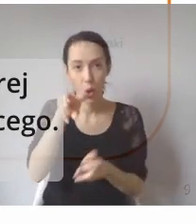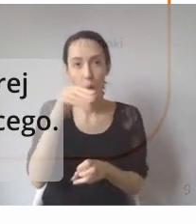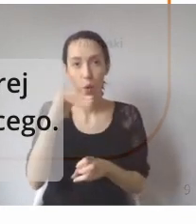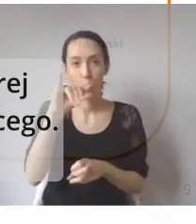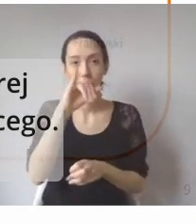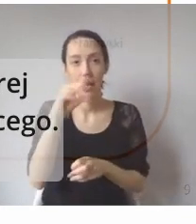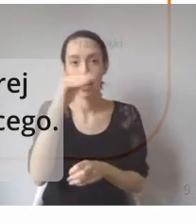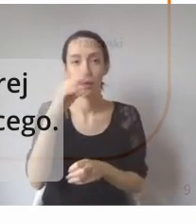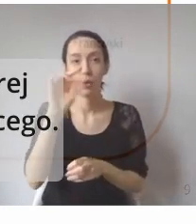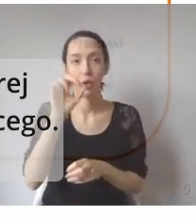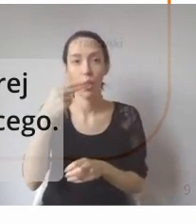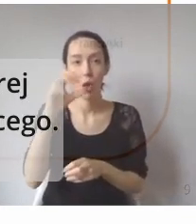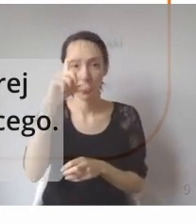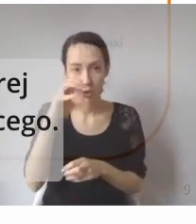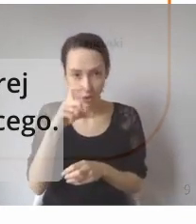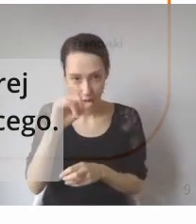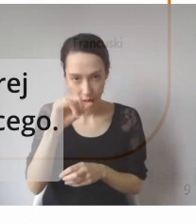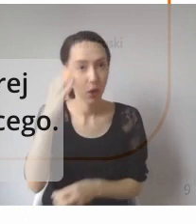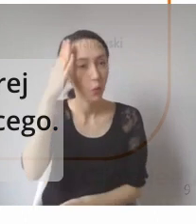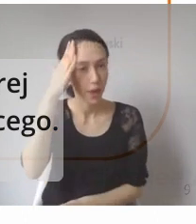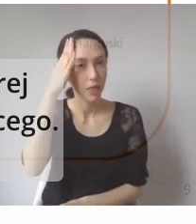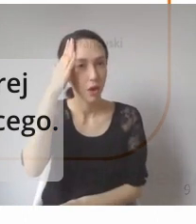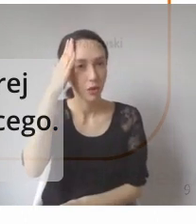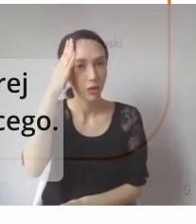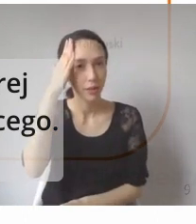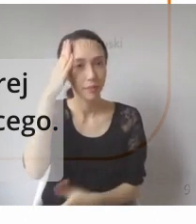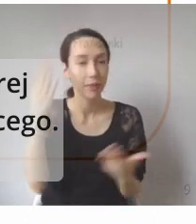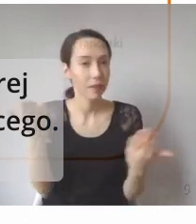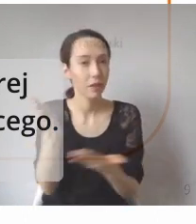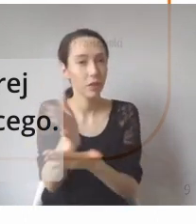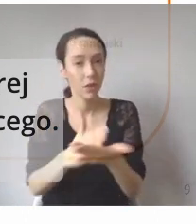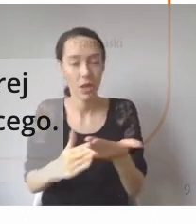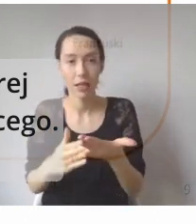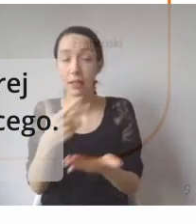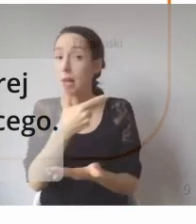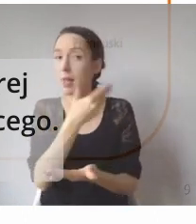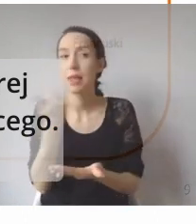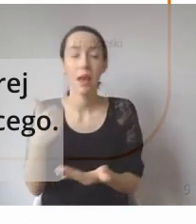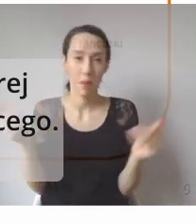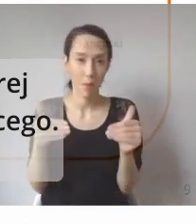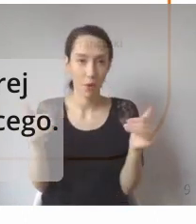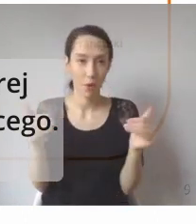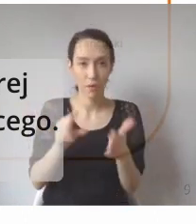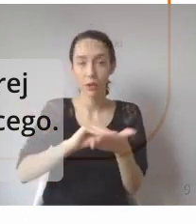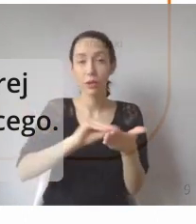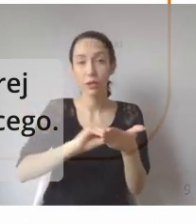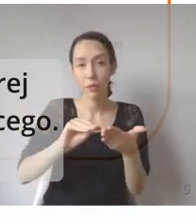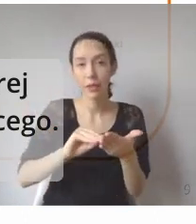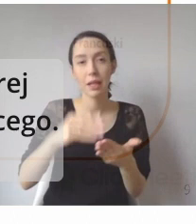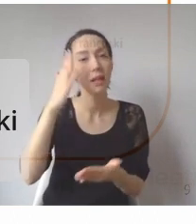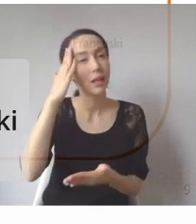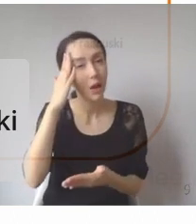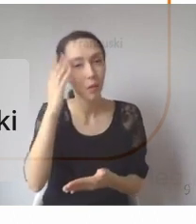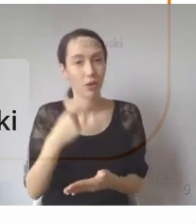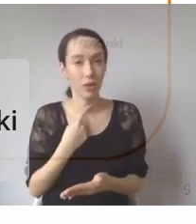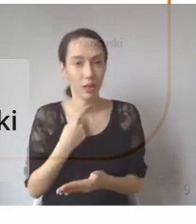problem, bo zaznaczył to w części, w której nie ma możliwości wpisania poziomu znajomości języka obcego.